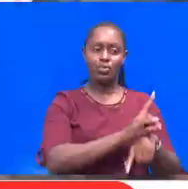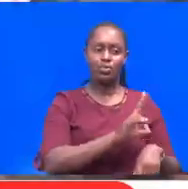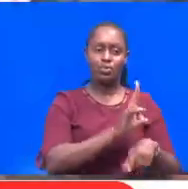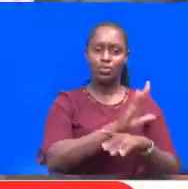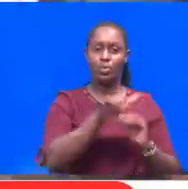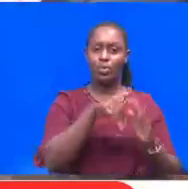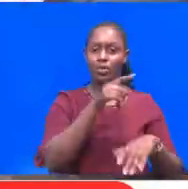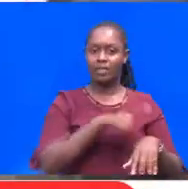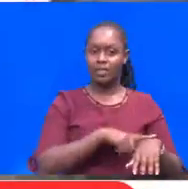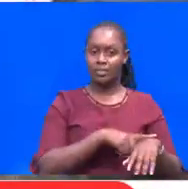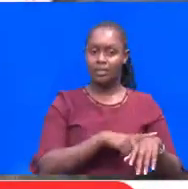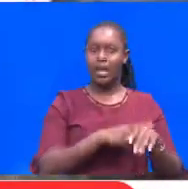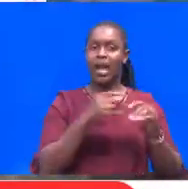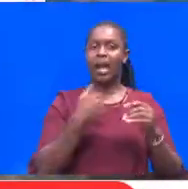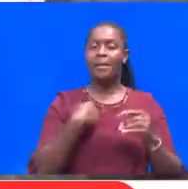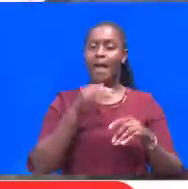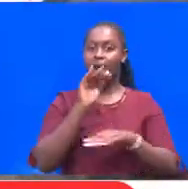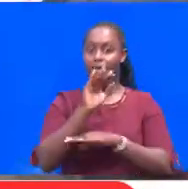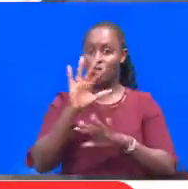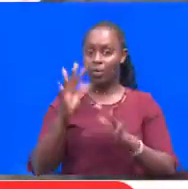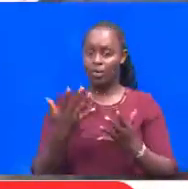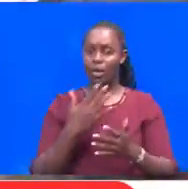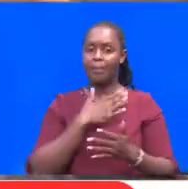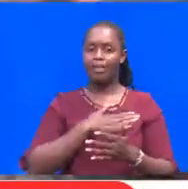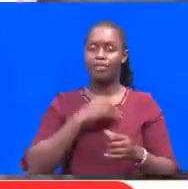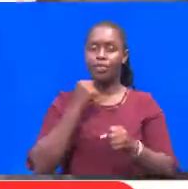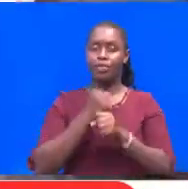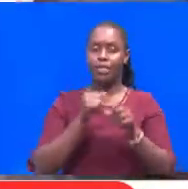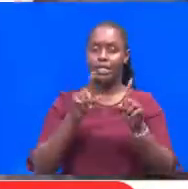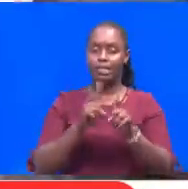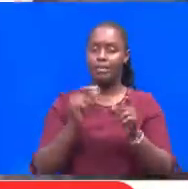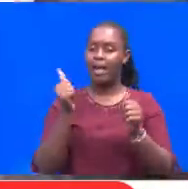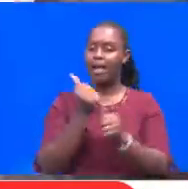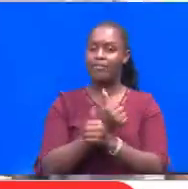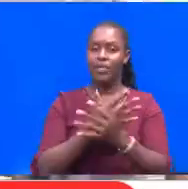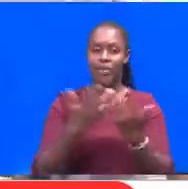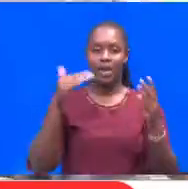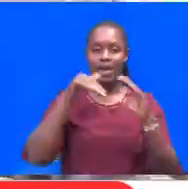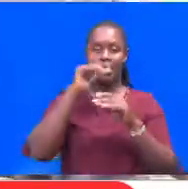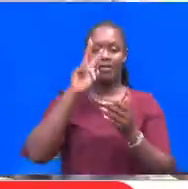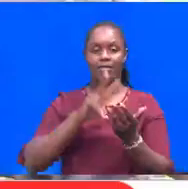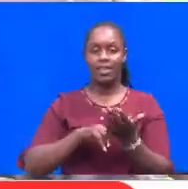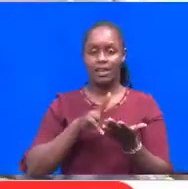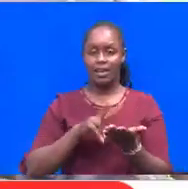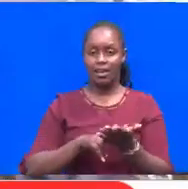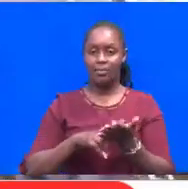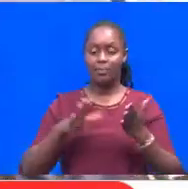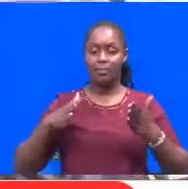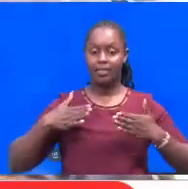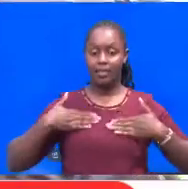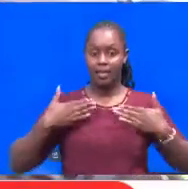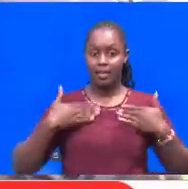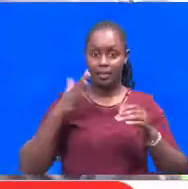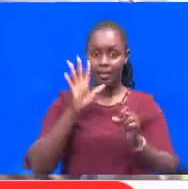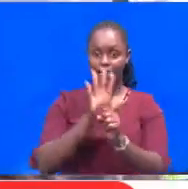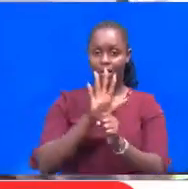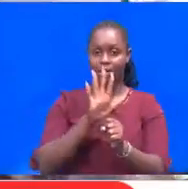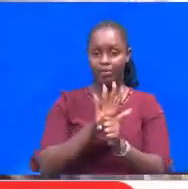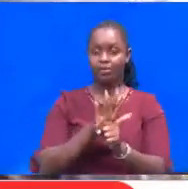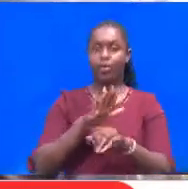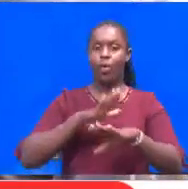Kwa hivyo naomba sana hiyo operation ifanye Vihiga kila mahali. Hizi vitu ziondolewe na itakuwa ni vyema sana. Nafurahia kitendo ya mkubwa